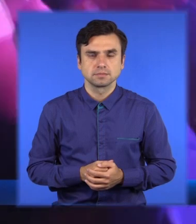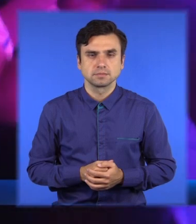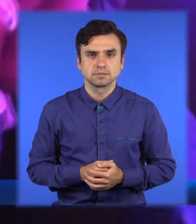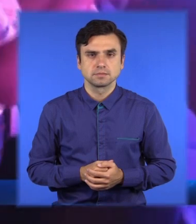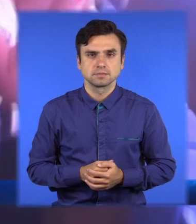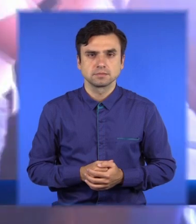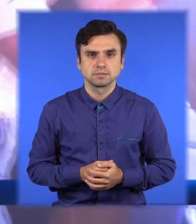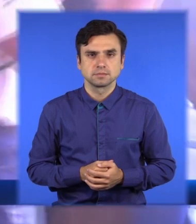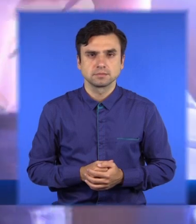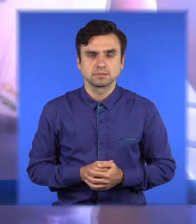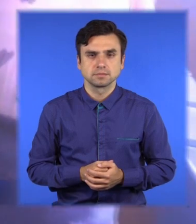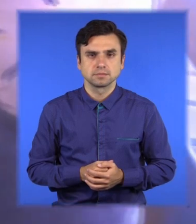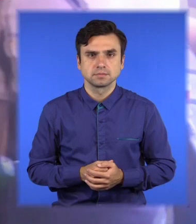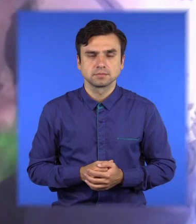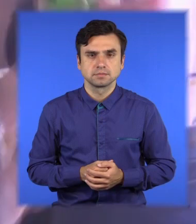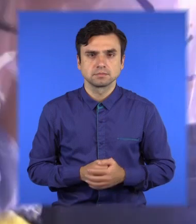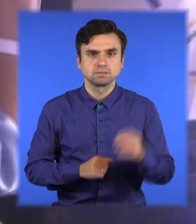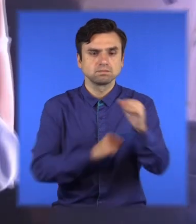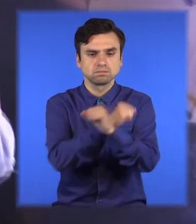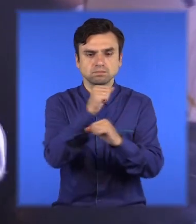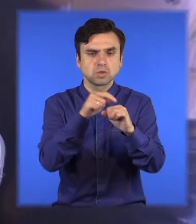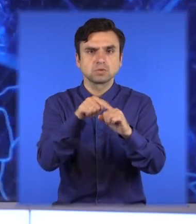Бондаренко, Перший міський.